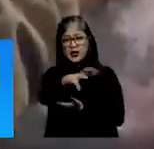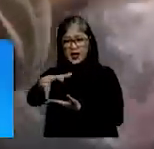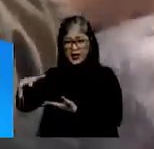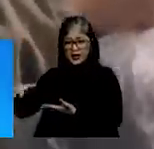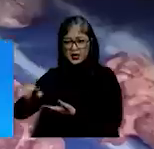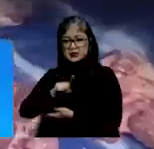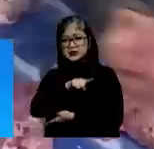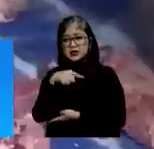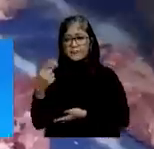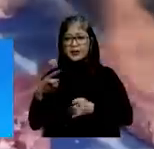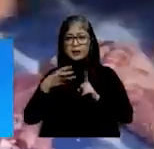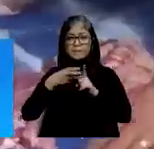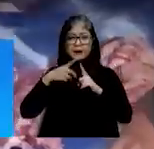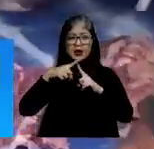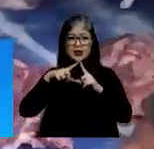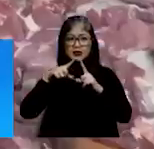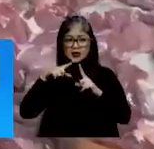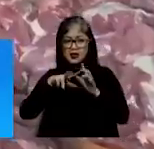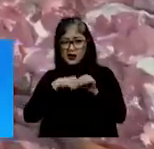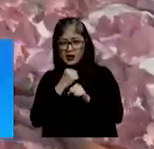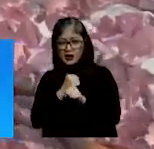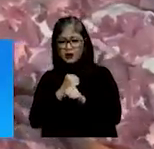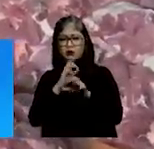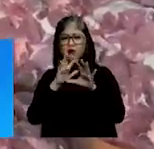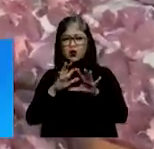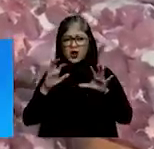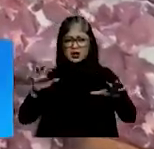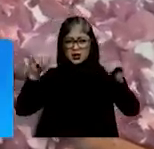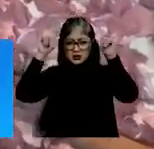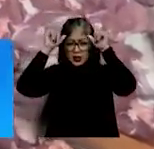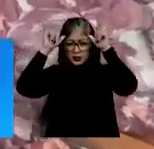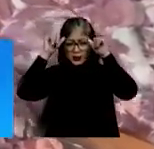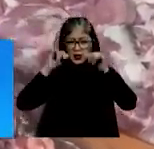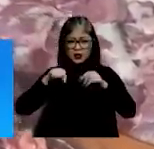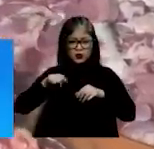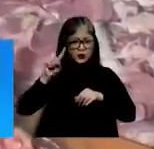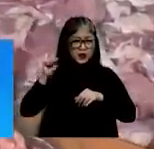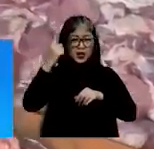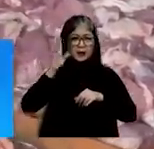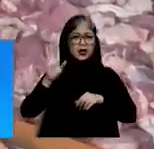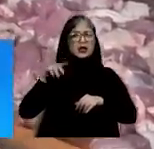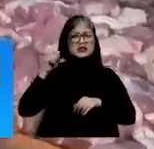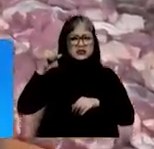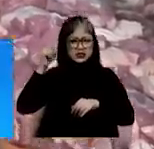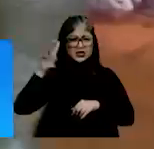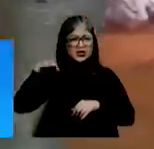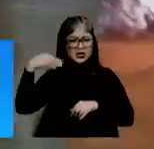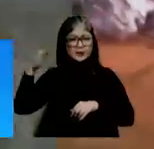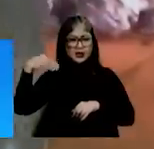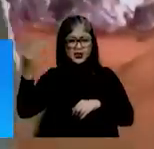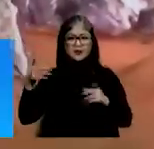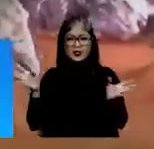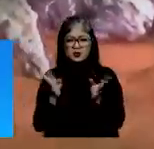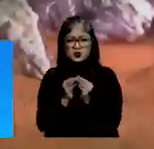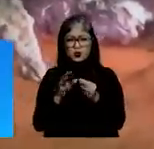Temanggung. Melimpahnya hewan kurban di Dusun Kerajaan bukan kali ini saja. Setiap tahun, jumlah hewan kurban di dusun ini